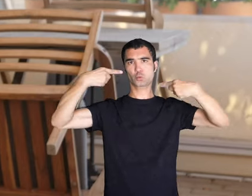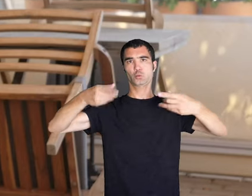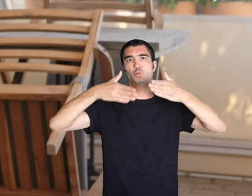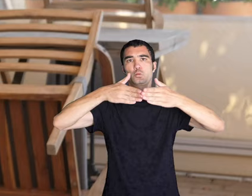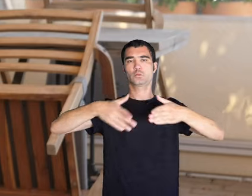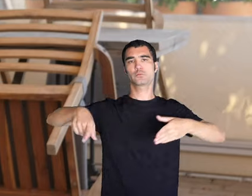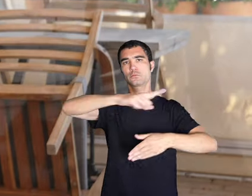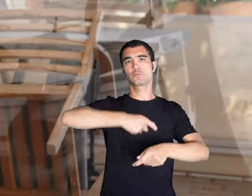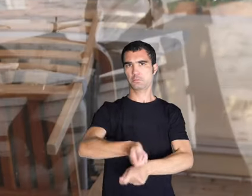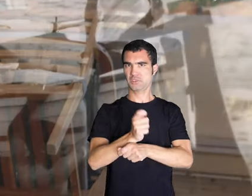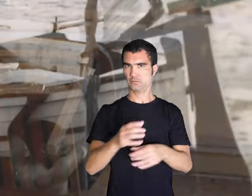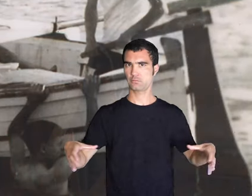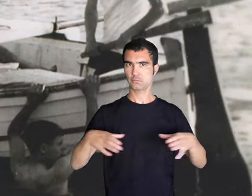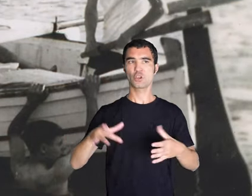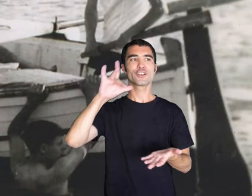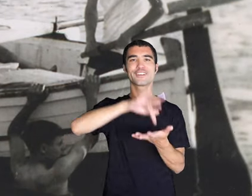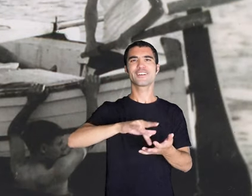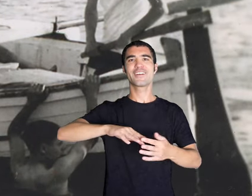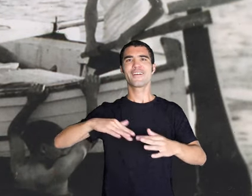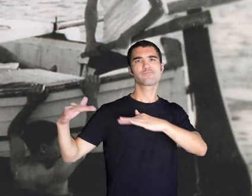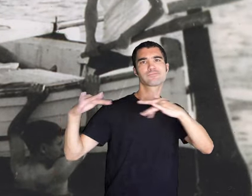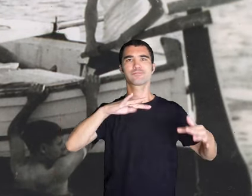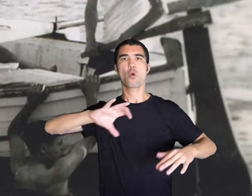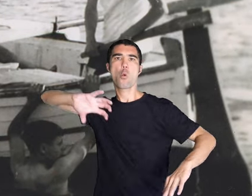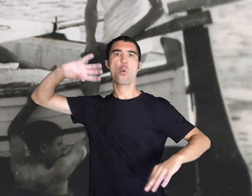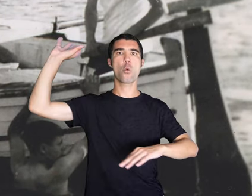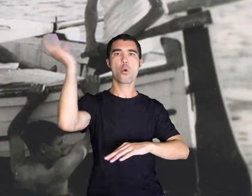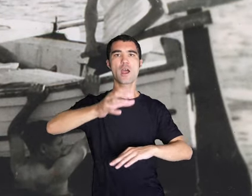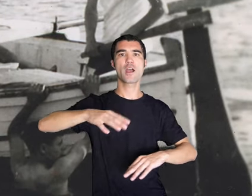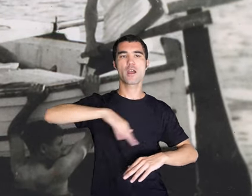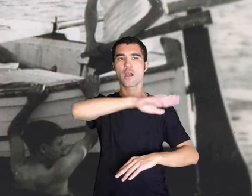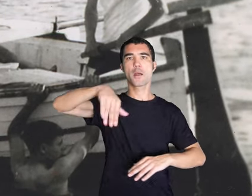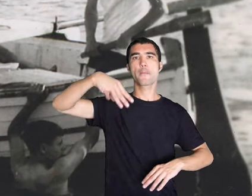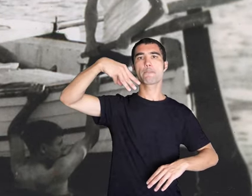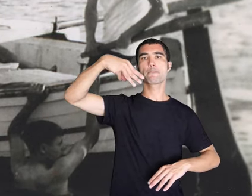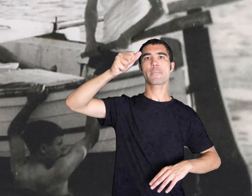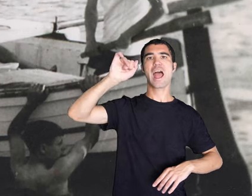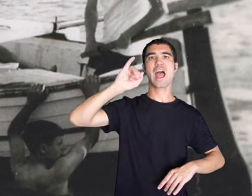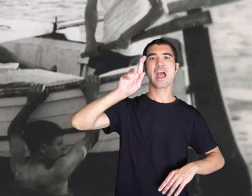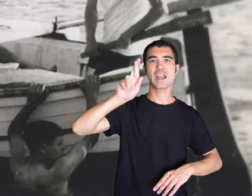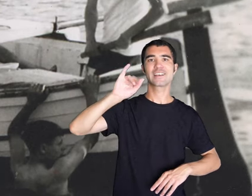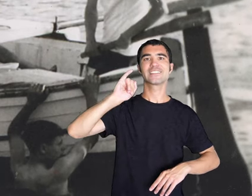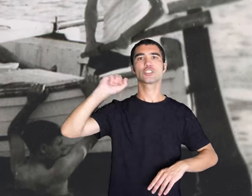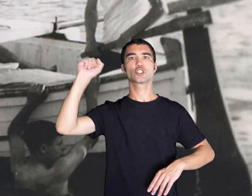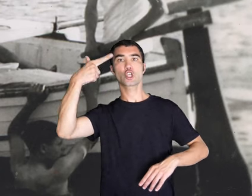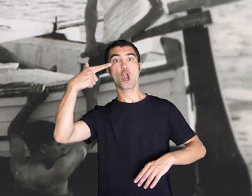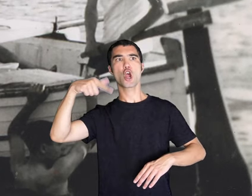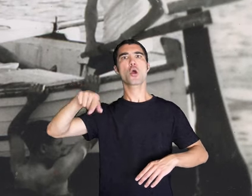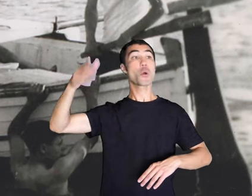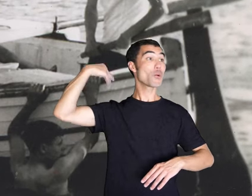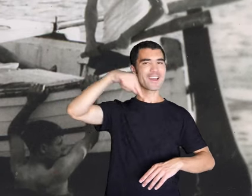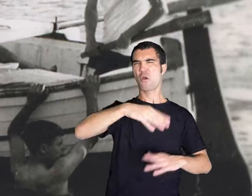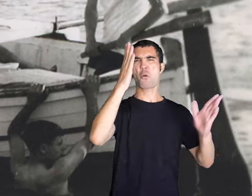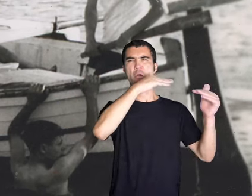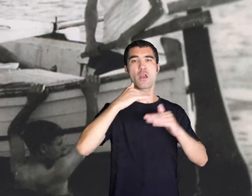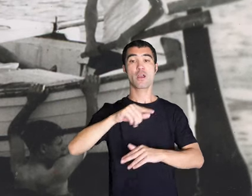fèrem un partit de waterpolo davant del Marisol, que encara no hi havia tot això, i